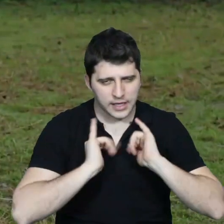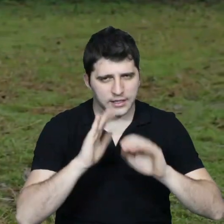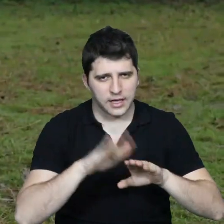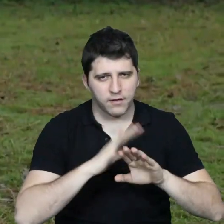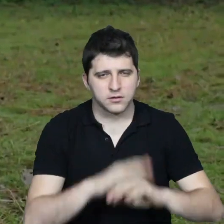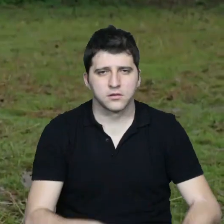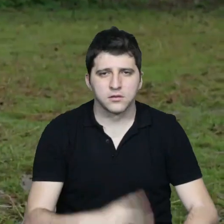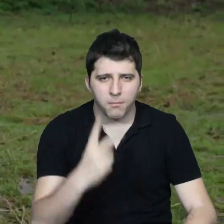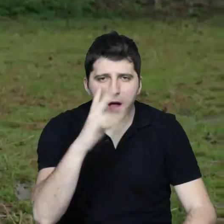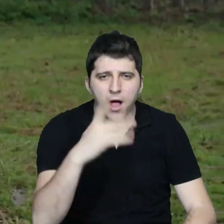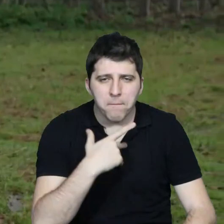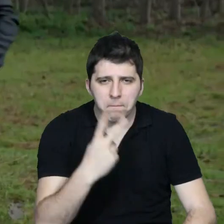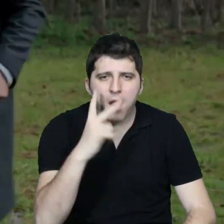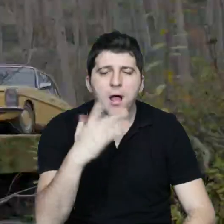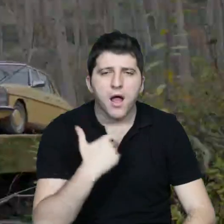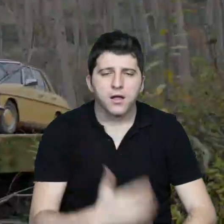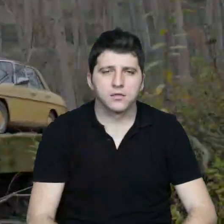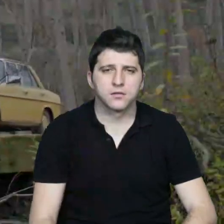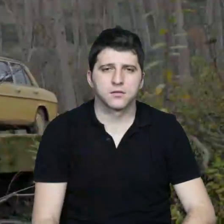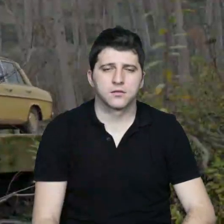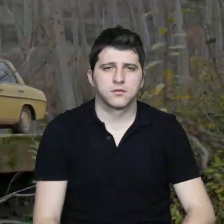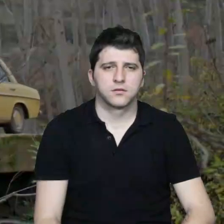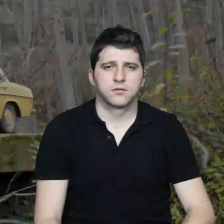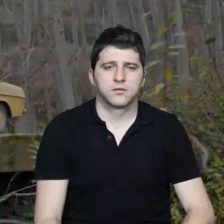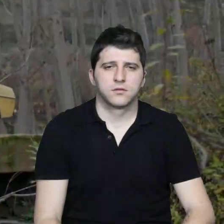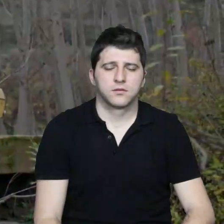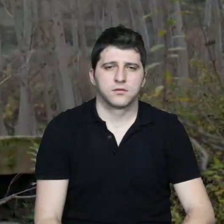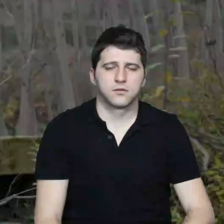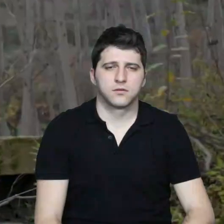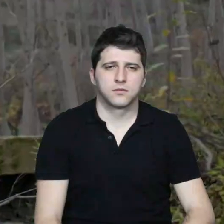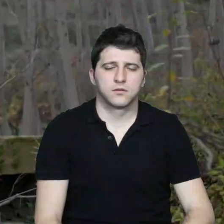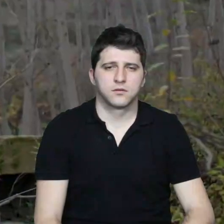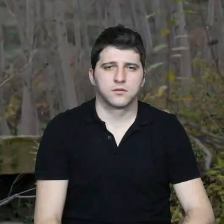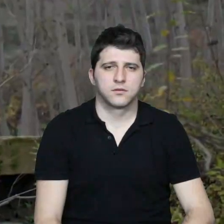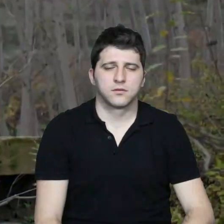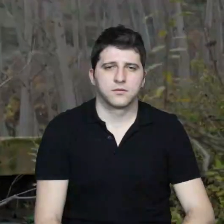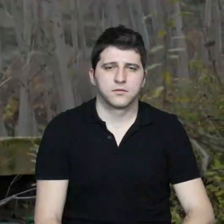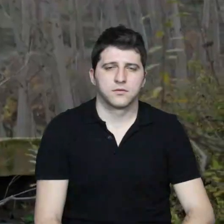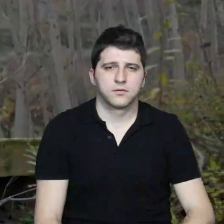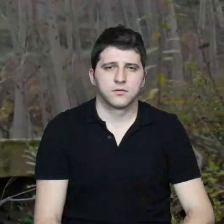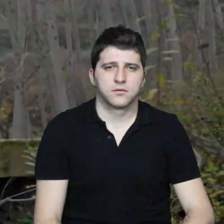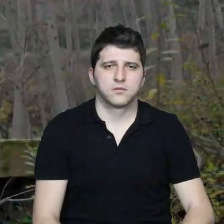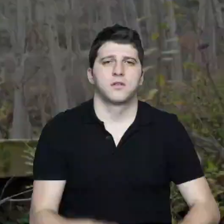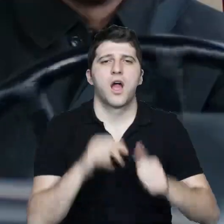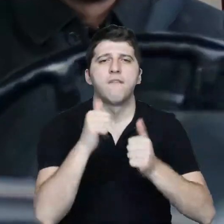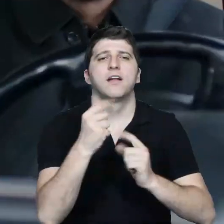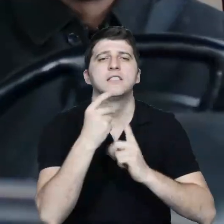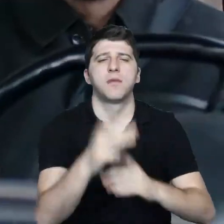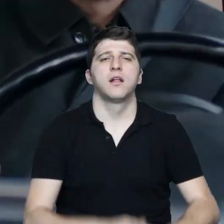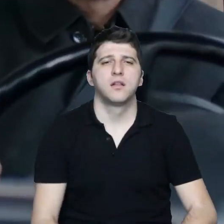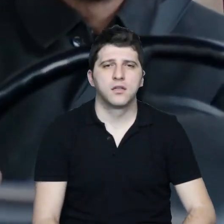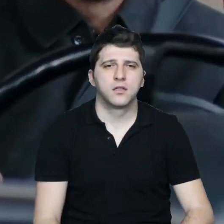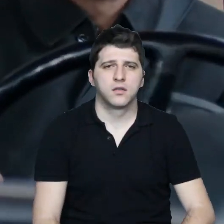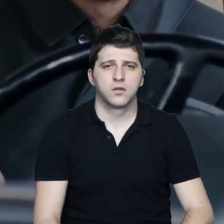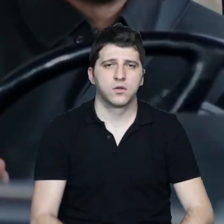yavaş. Hareket yapma. Tamam. Hareket yapma. Fatih'in arabasının önünden bir sokak köpeği koştu. Aferin İsmail.